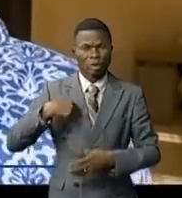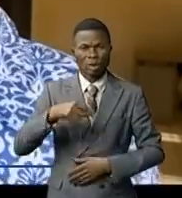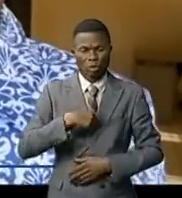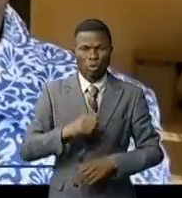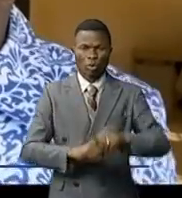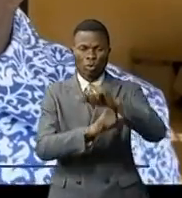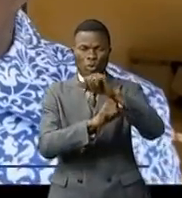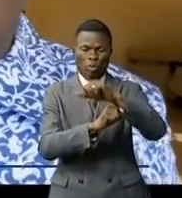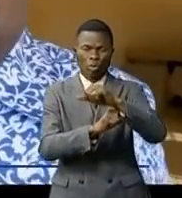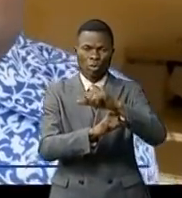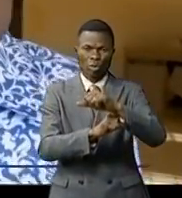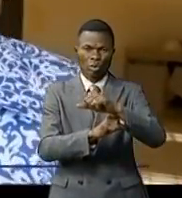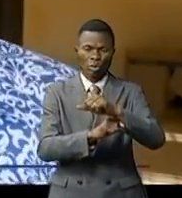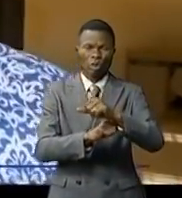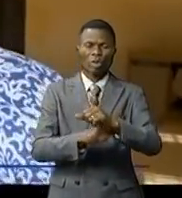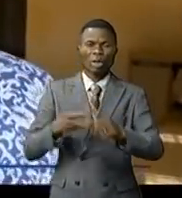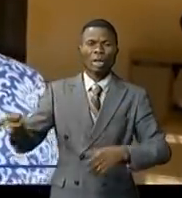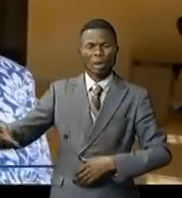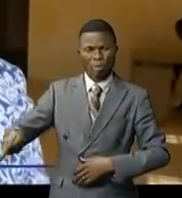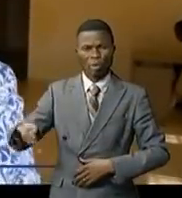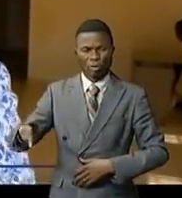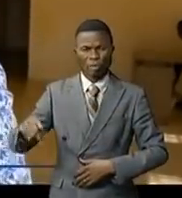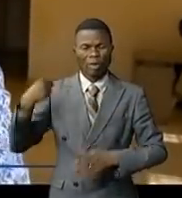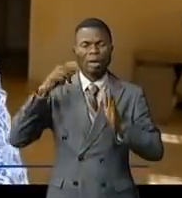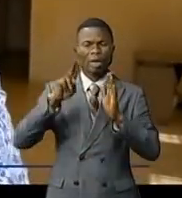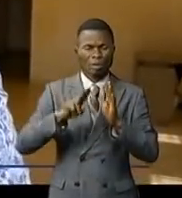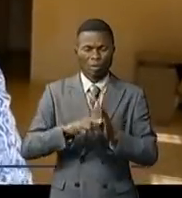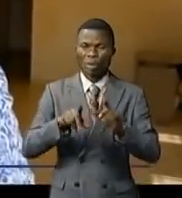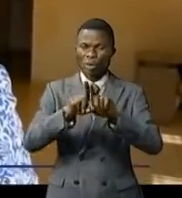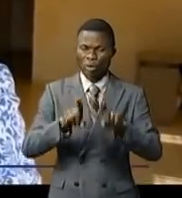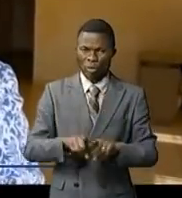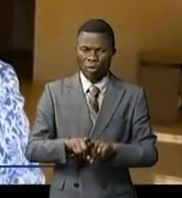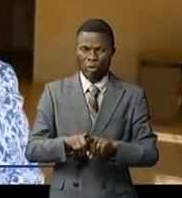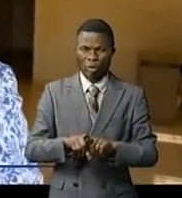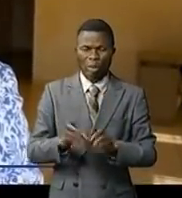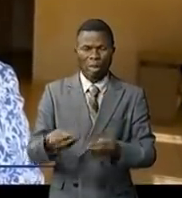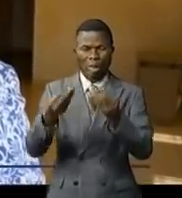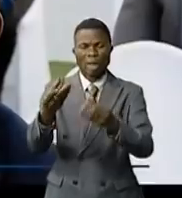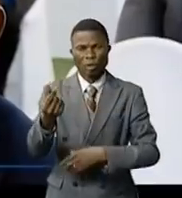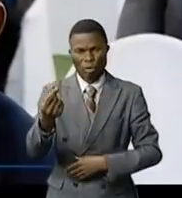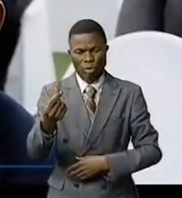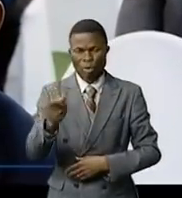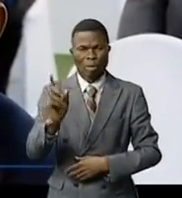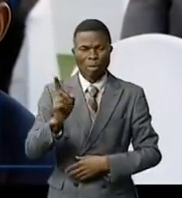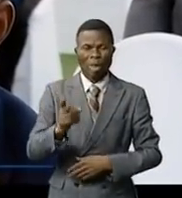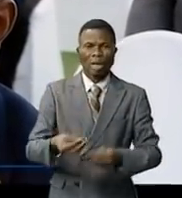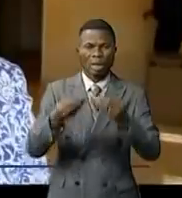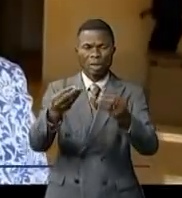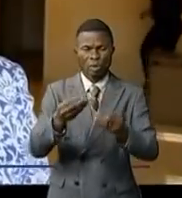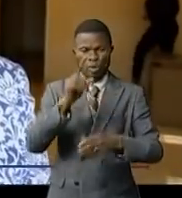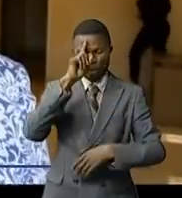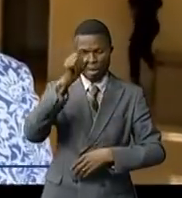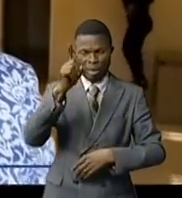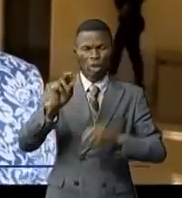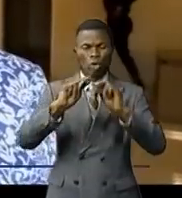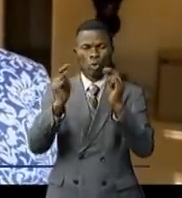accompagnons les provinces nouvellement nées en mettant les moyens, pas les moyens financiers, mais l'intelligence, les